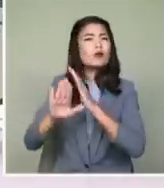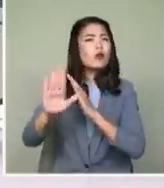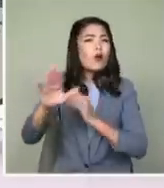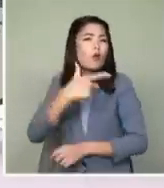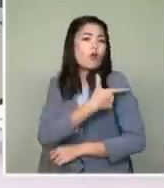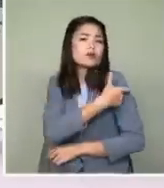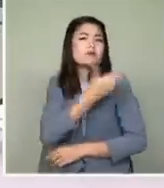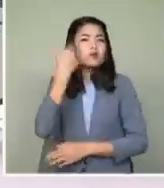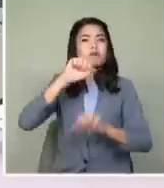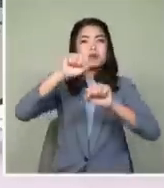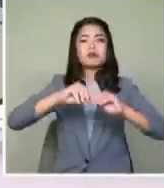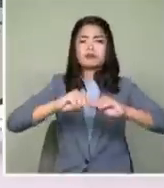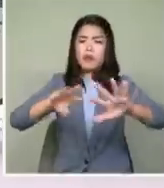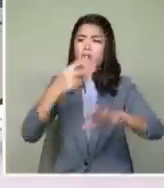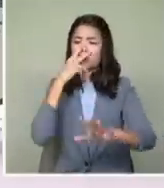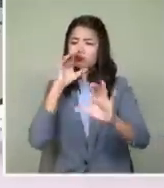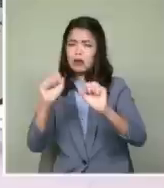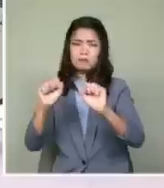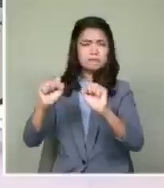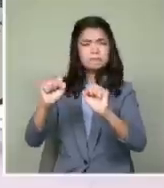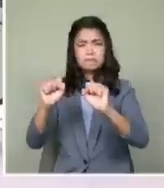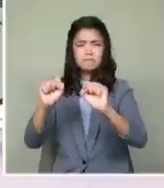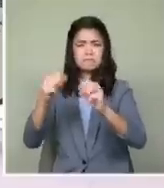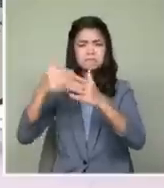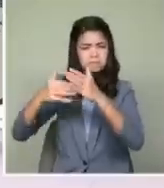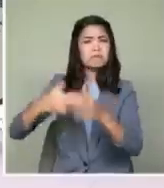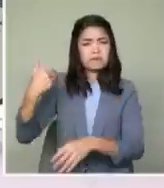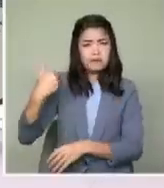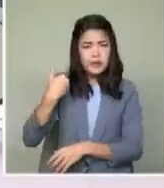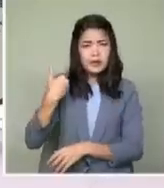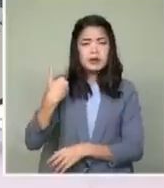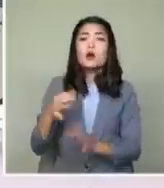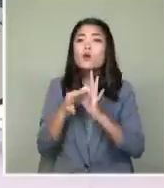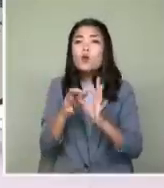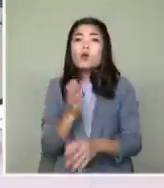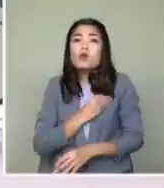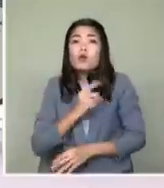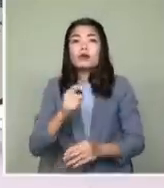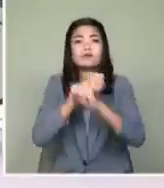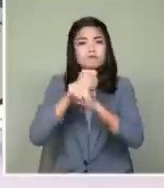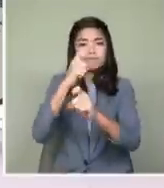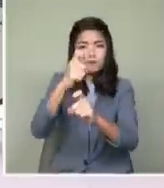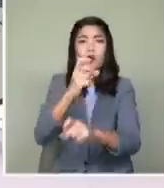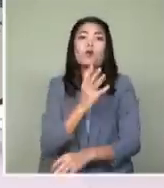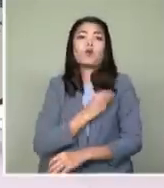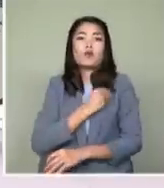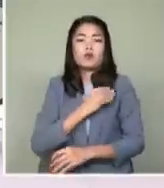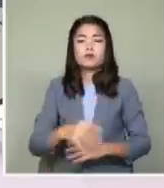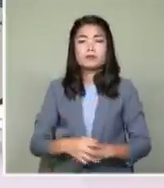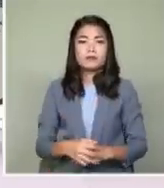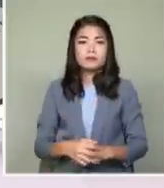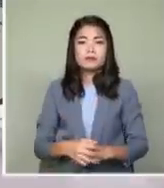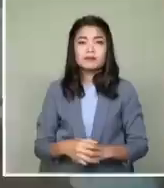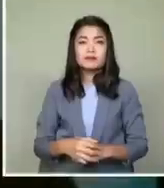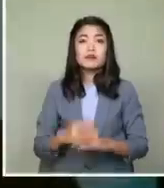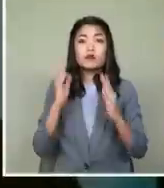การเปิดเผยออกมาเนี่ยยังค่อนข้างมีข้อมูลที่จำกัดอยู่นะคะดังนั้นจึงมีความกังวลเรื่องของความปลอดภัยค่ะนี่เป็นความเห็นจากท